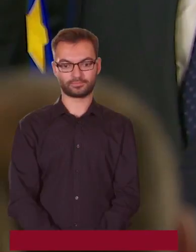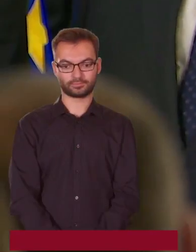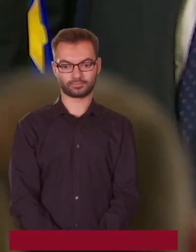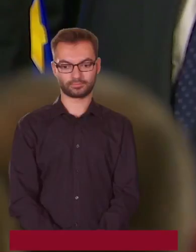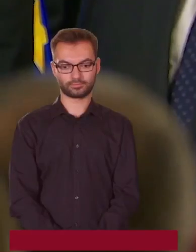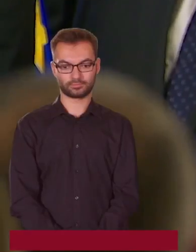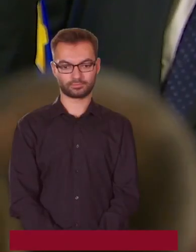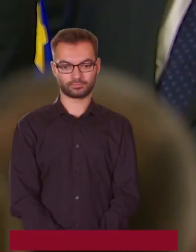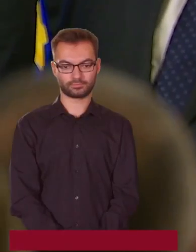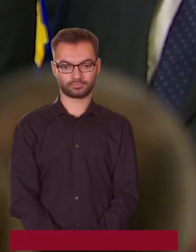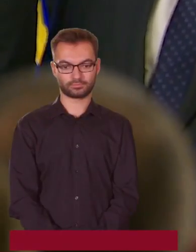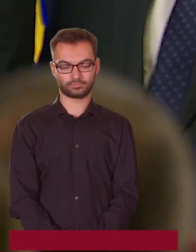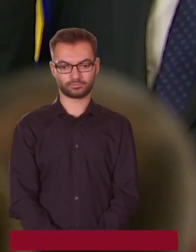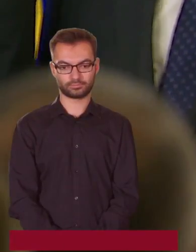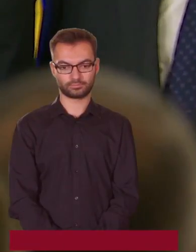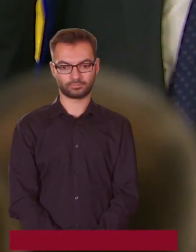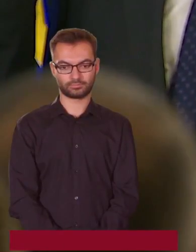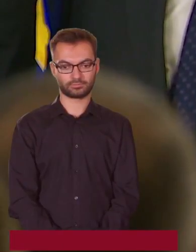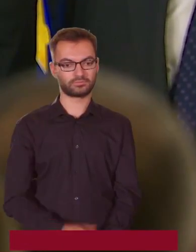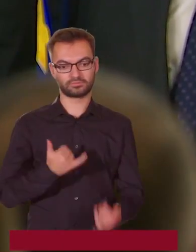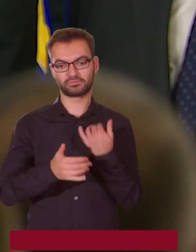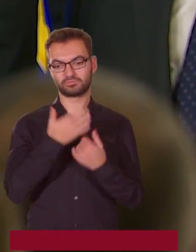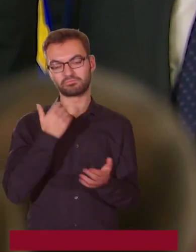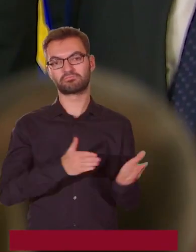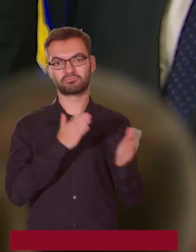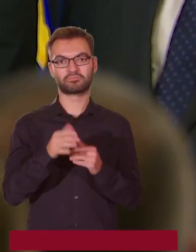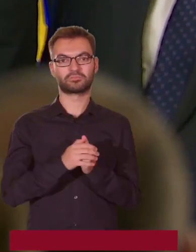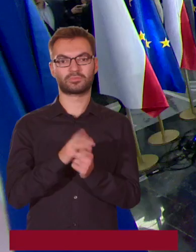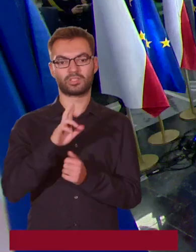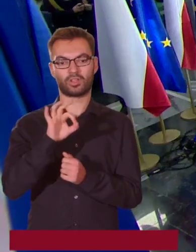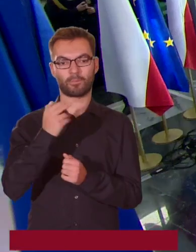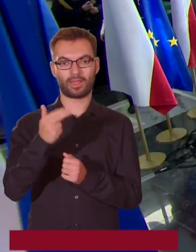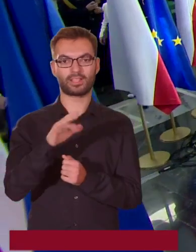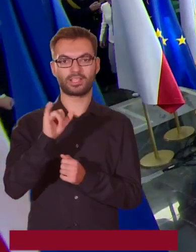To w takiej sytuacji poproszę pana Romana Jacka Koseckiego.